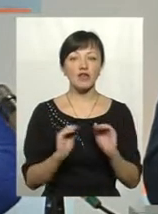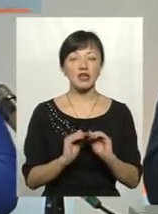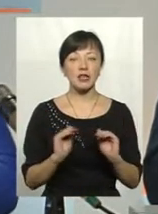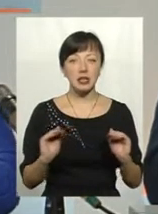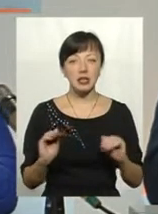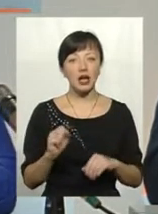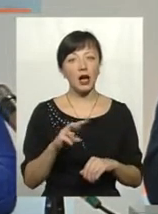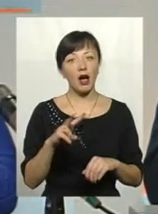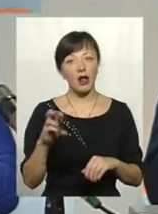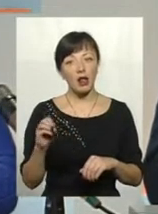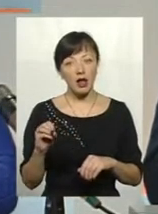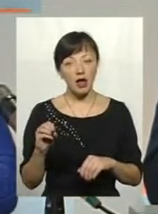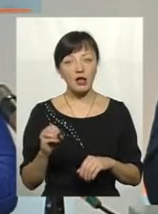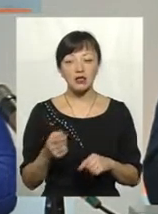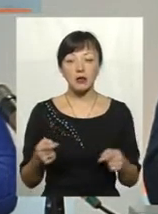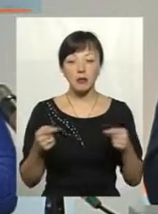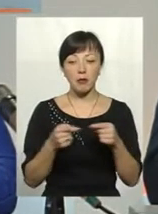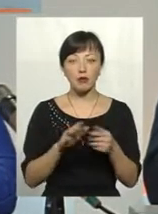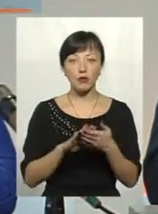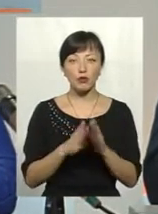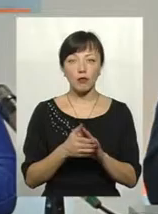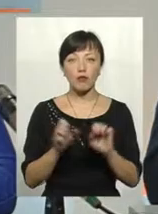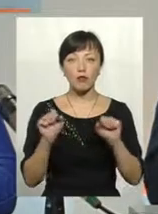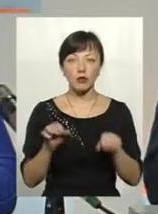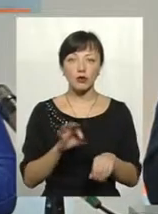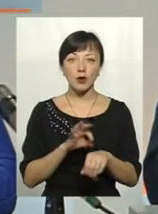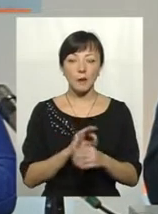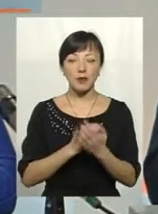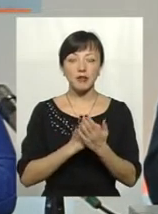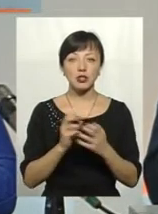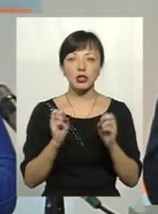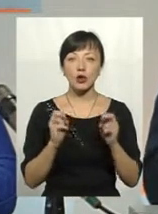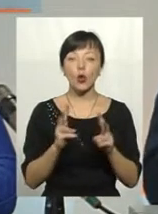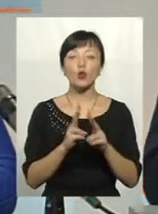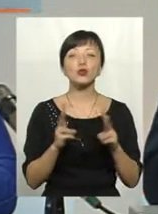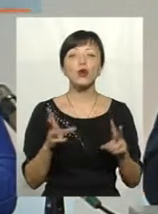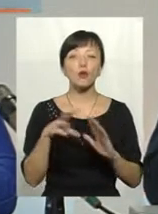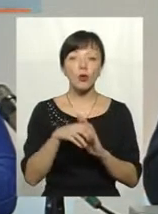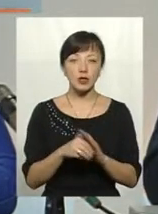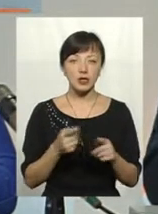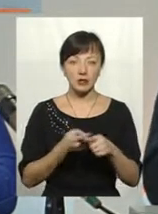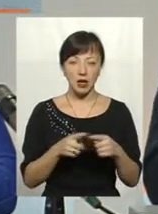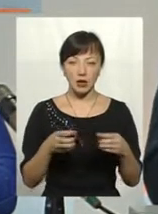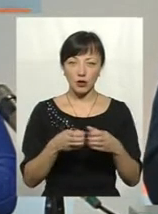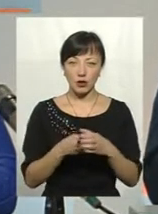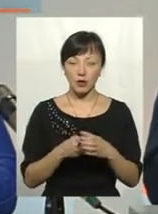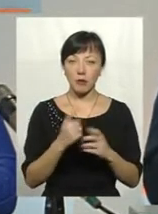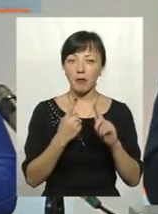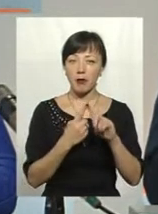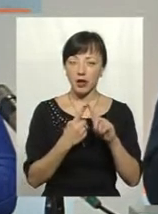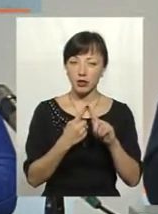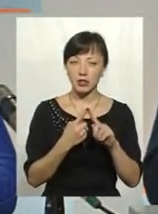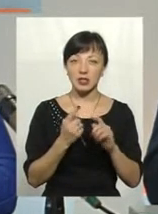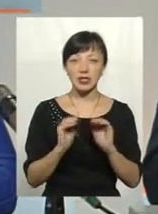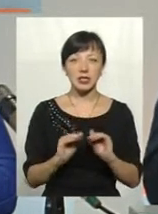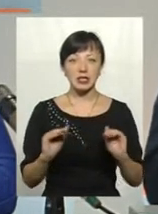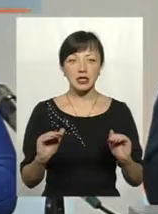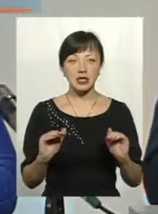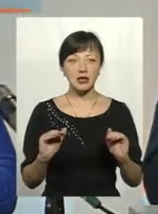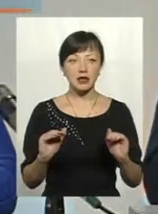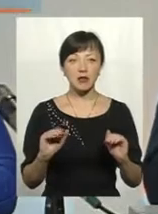але за певних умов не можуть захворіти, тому в них підвищений ризик. Хто до цієї категорії відноситься? В першу чергу це діти з